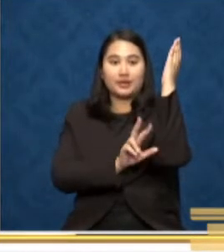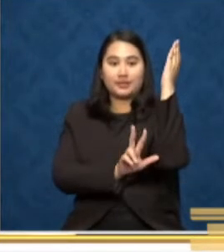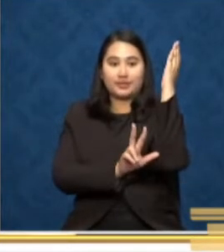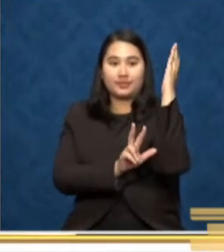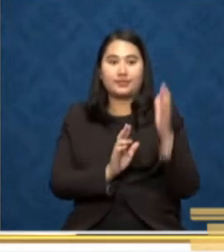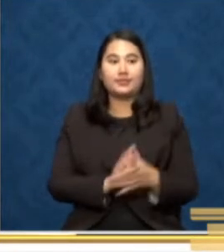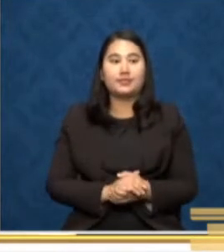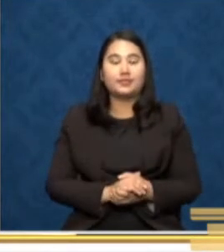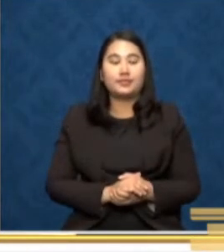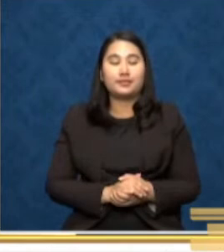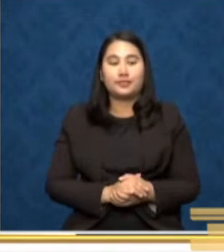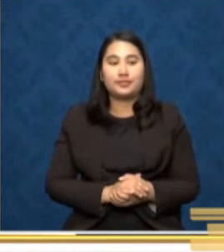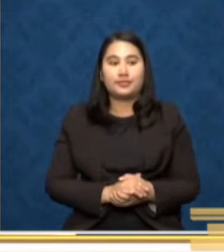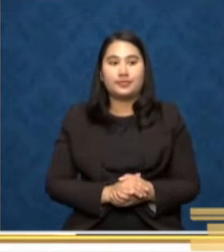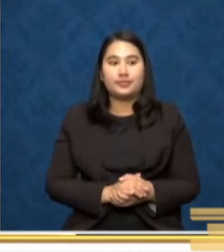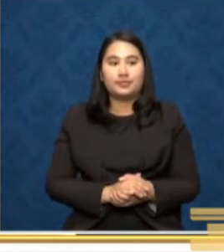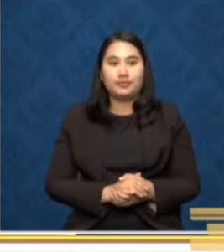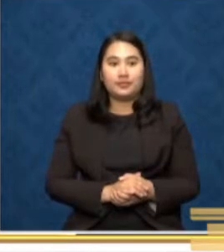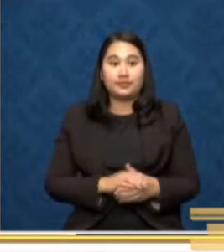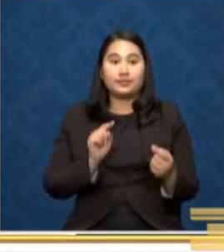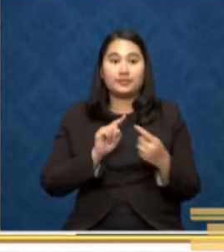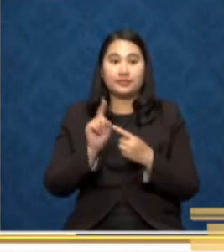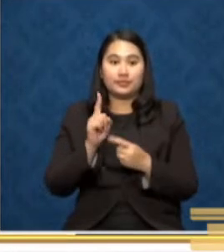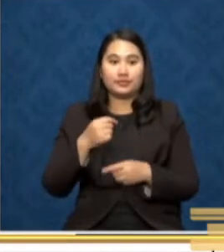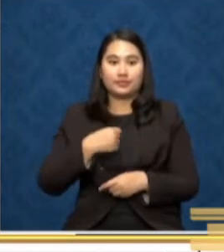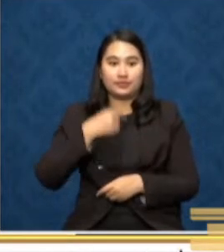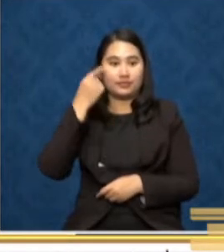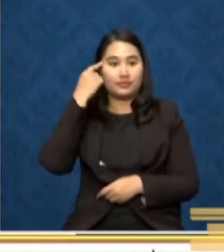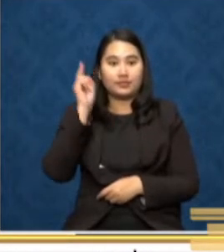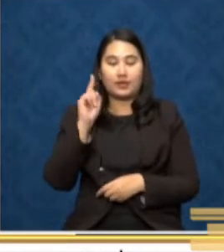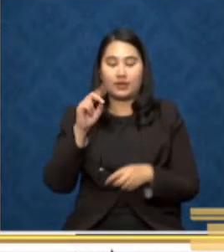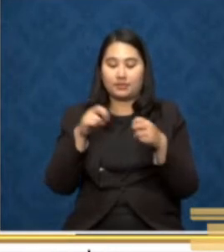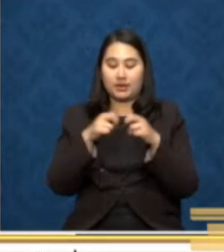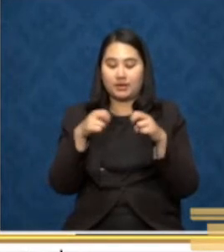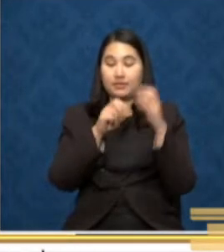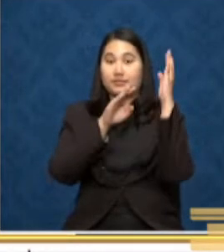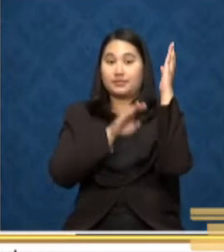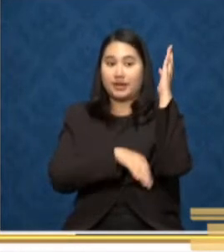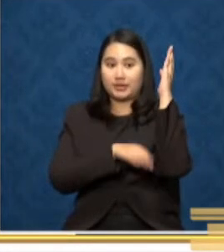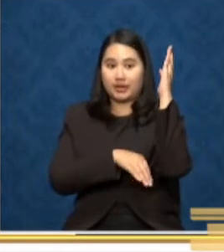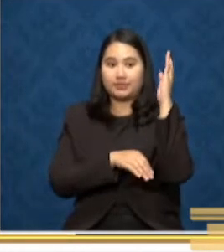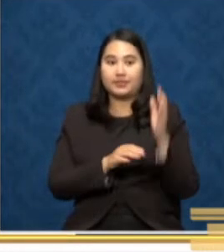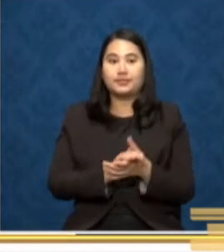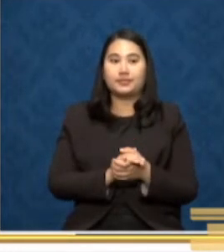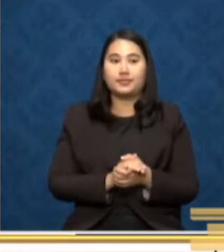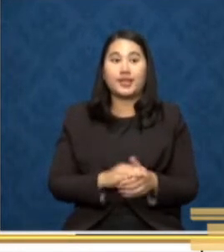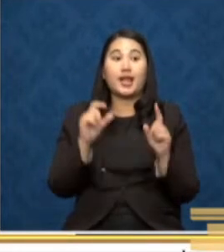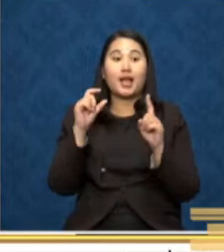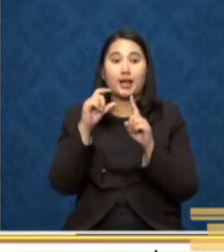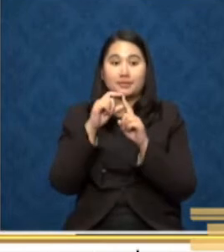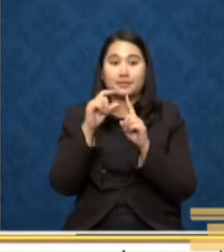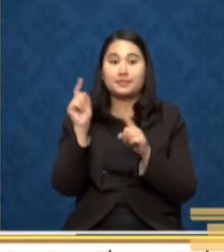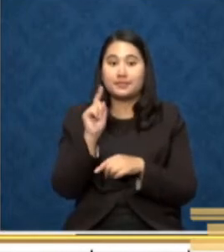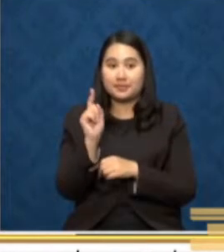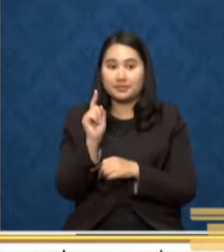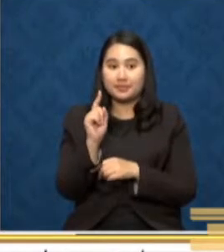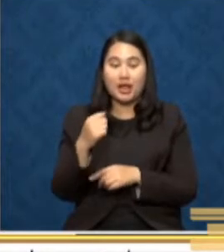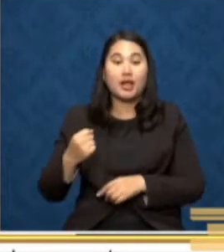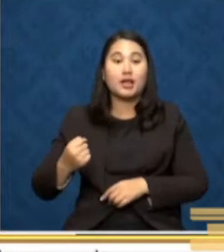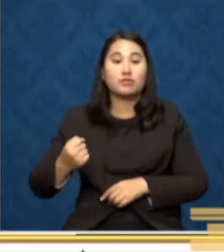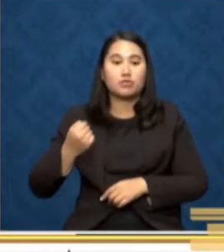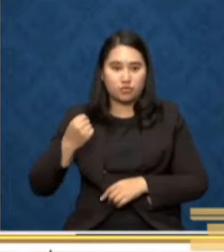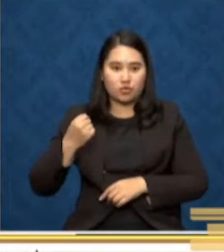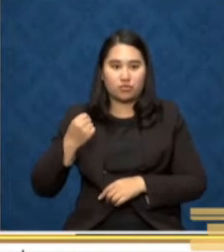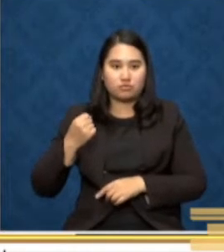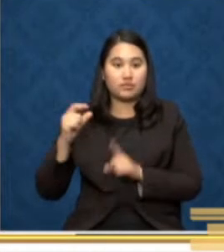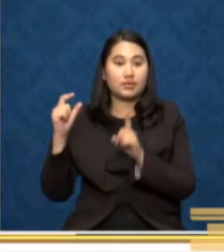าน1 นะคะคือดิฉันคิดว่าปัญหาของ3จังหวัดชายแดนใต้นะคะมีคำว่าความมั่นคงเข้ามา